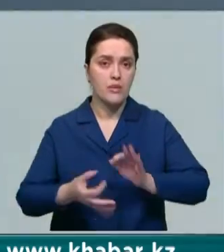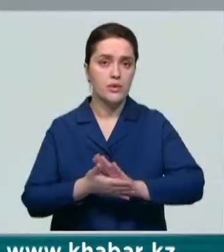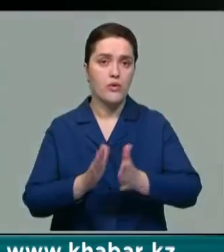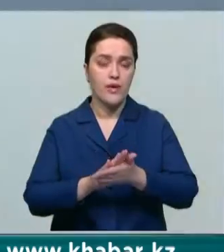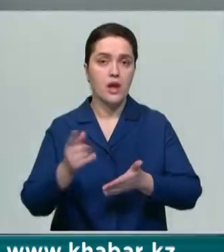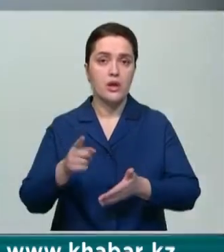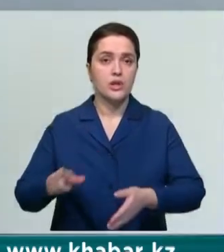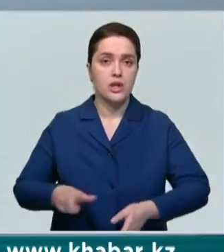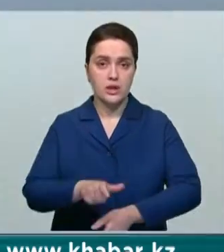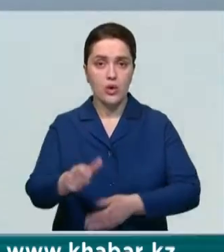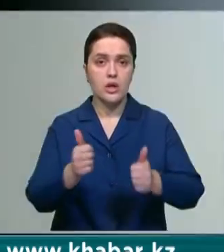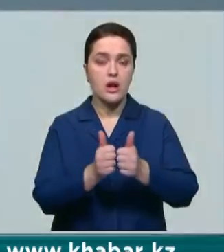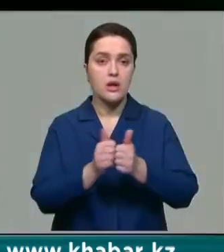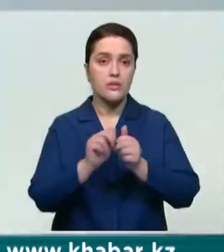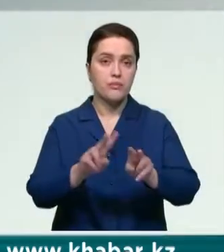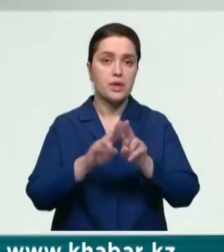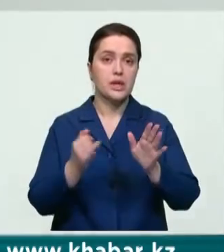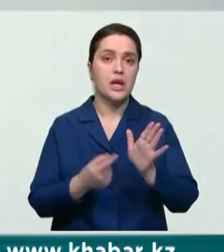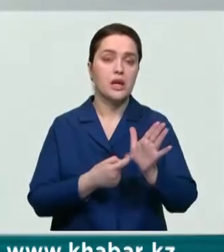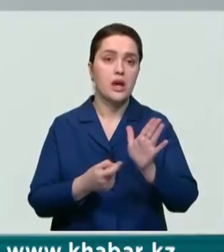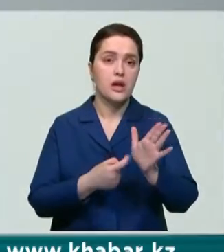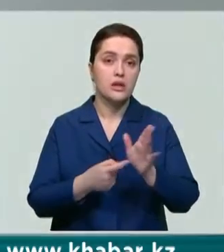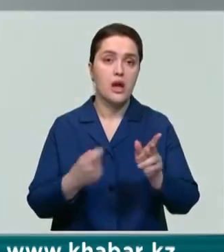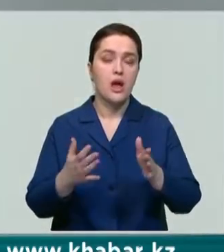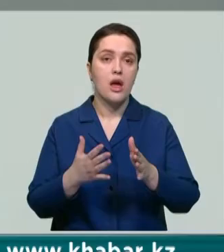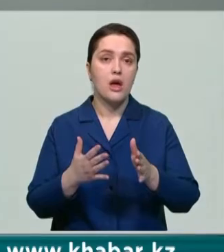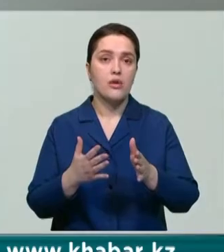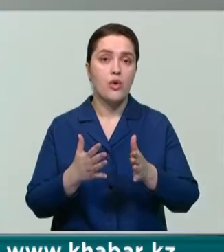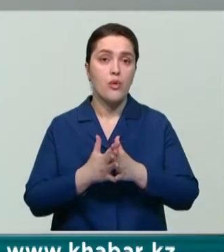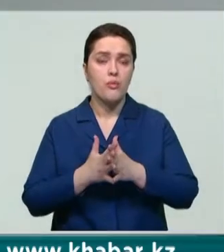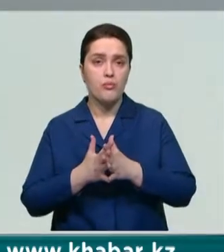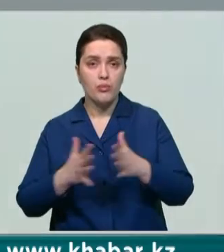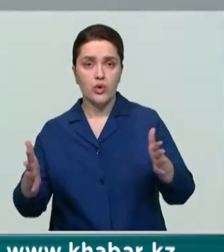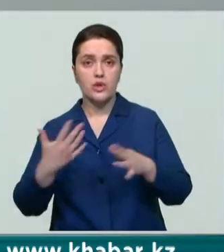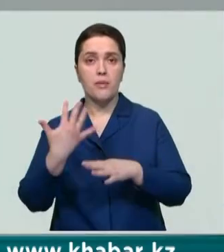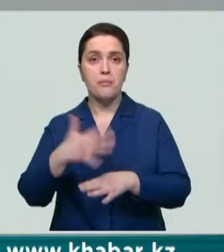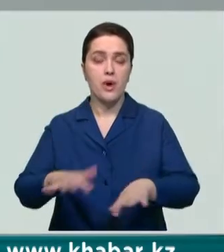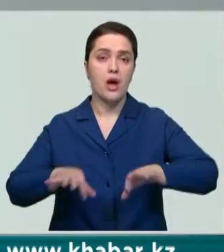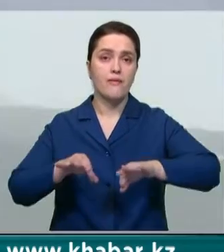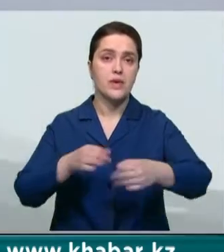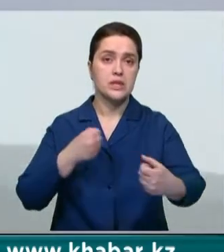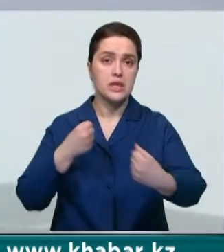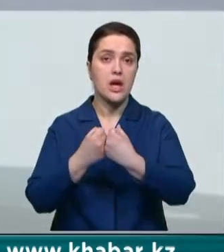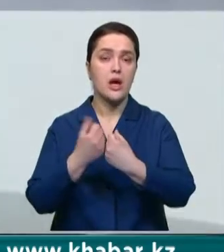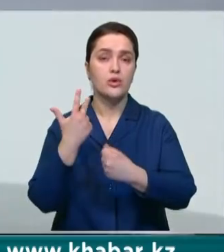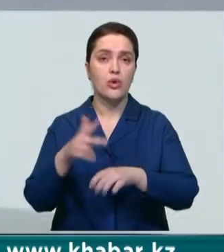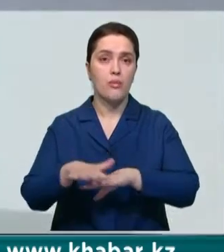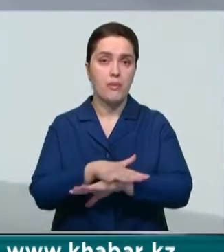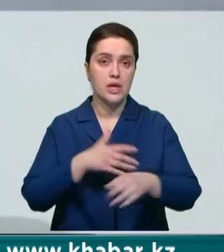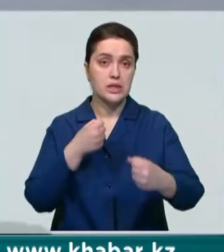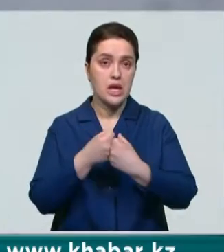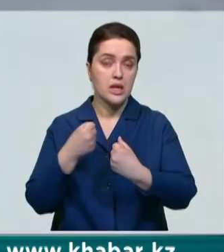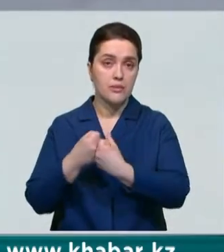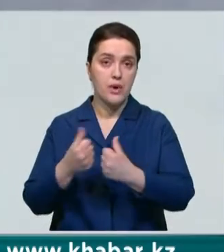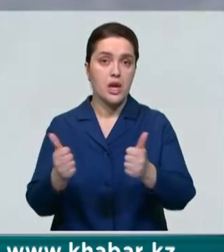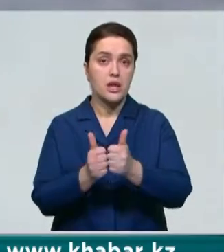сложная обстановка на участках дорог близ Нур-Султана и Караганды. Накануне больше полусотни автомобилей столкнулись в трех массовых ДТП